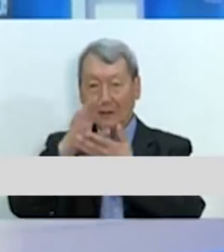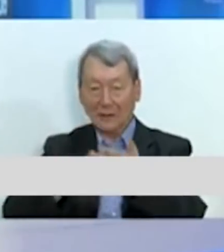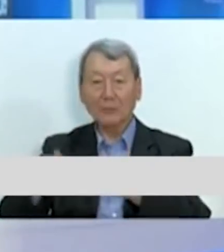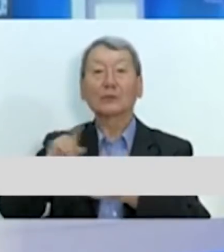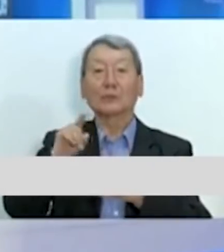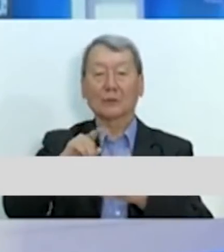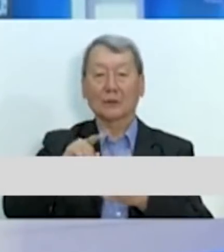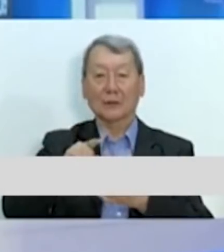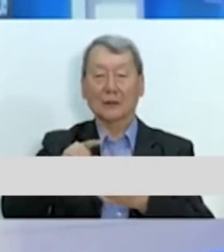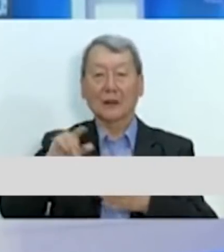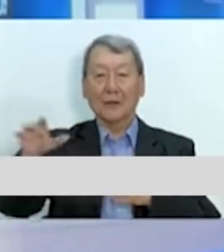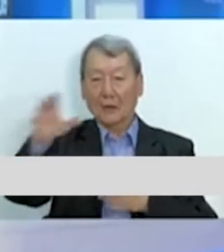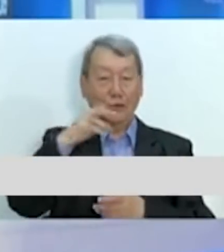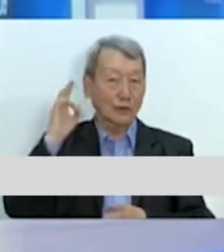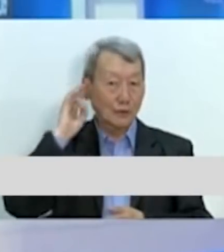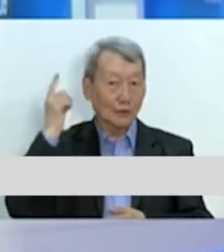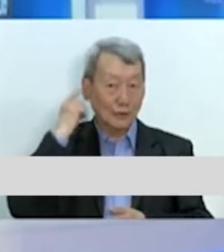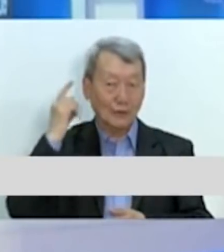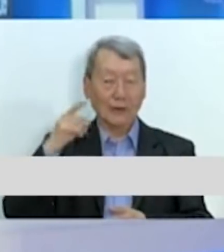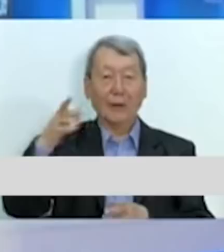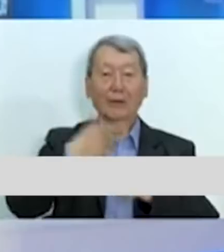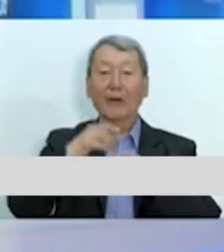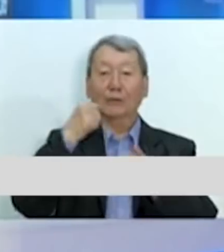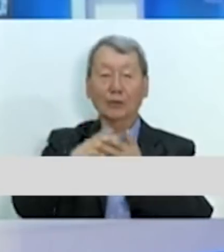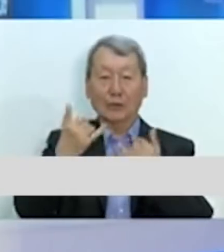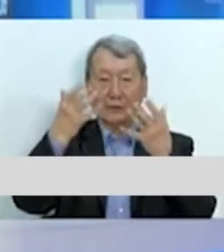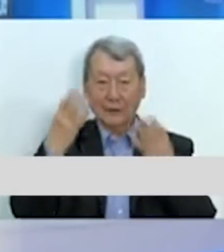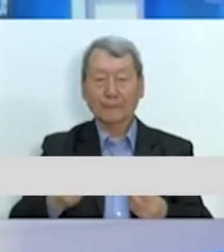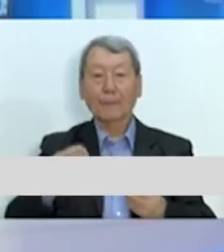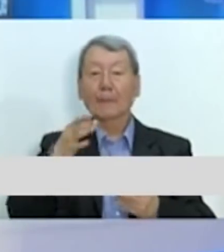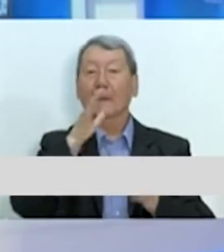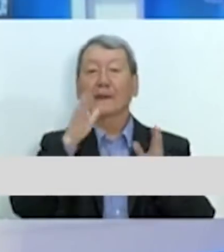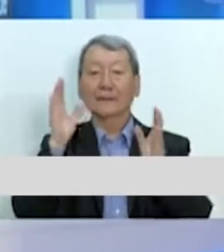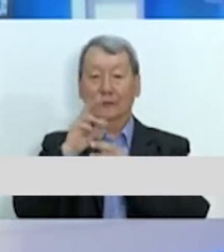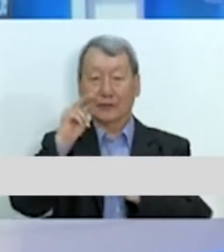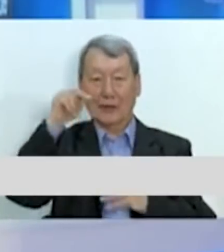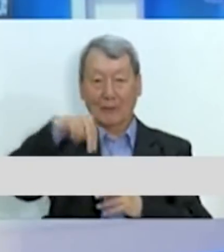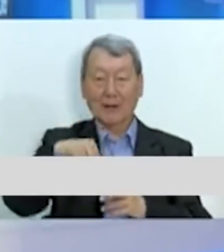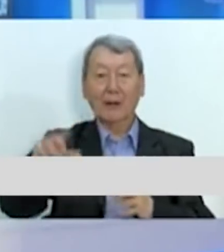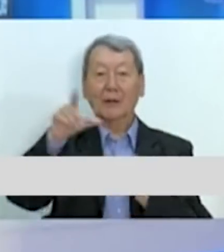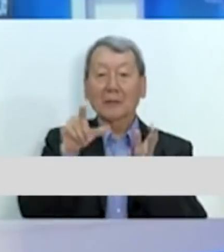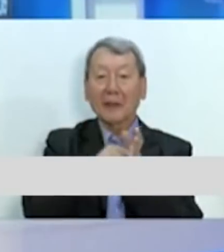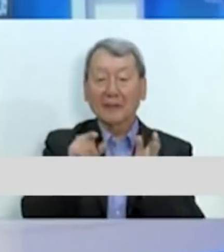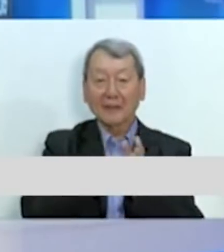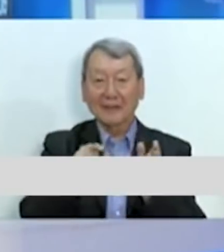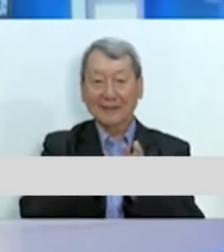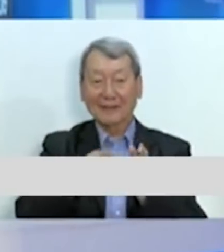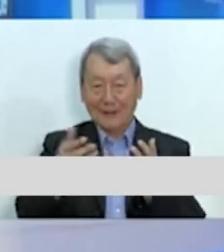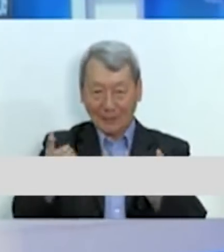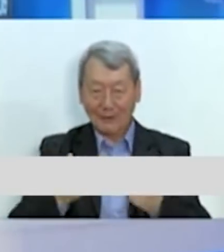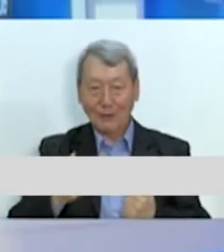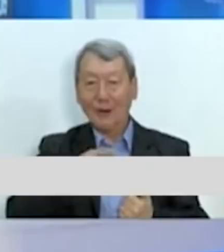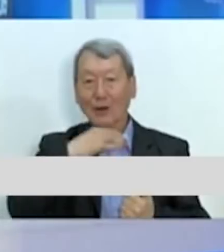деп турам. Себеби өзүңүздөр билесиздер, бул убакка чейин өзгөчө абал болгонго чейин пенсия алуучулардын